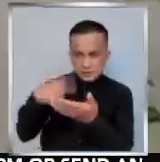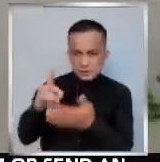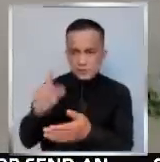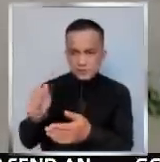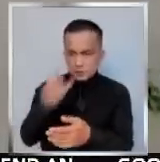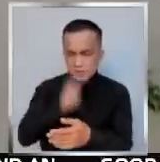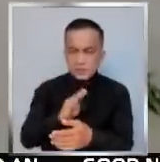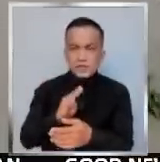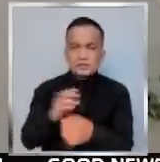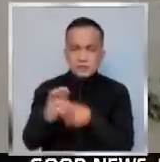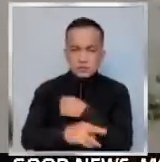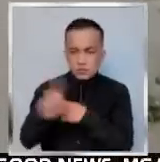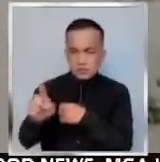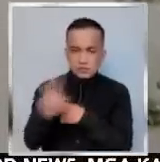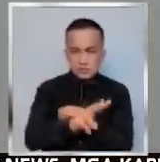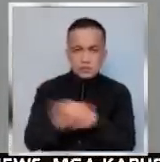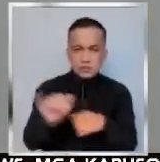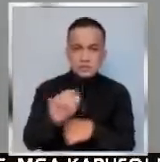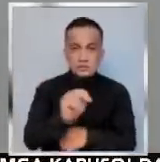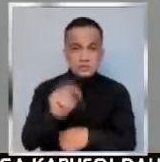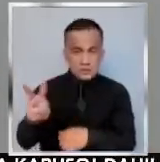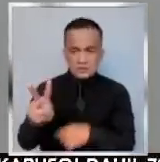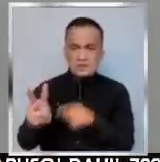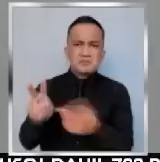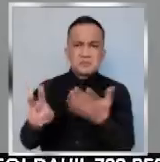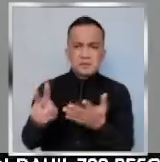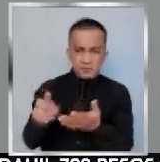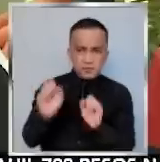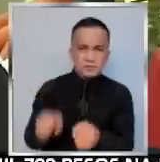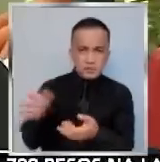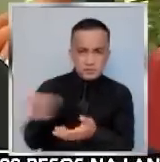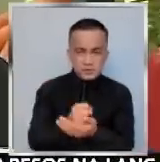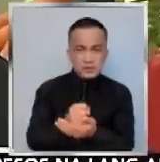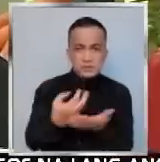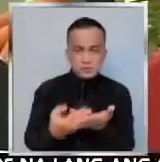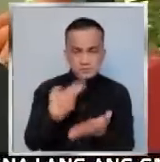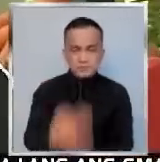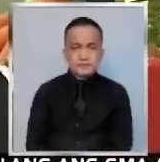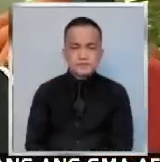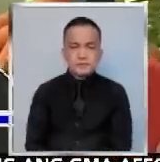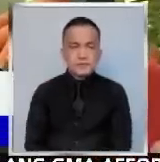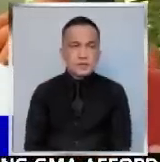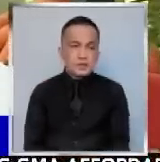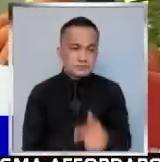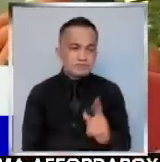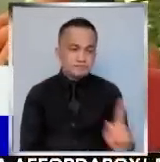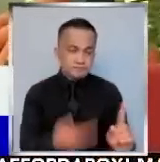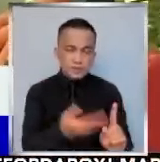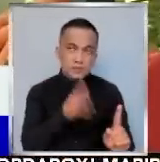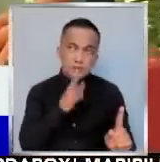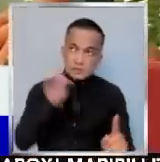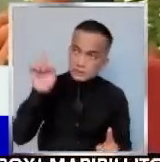2 tulad ng Nueva Vizcaya na maaari raw mapagkunan ang supply ng bigas. Bukod po sa Central Luzon, saan pa po